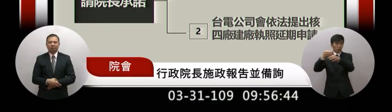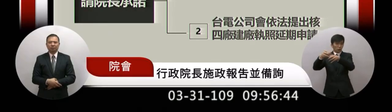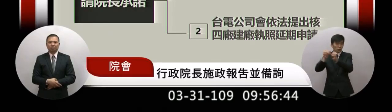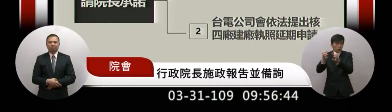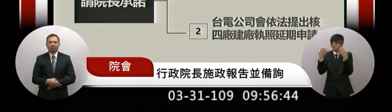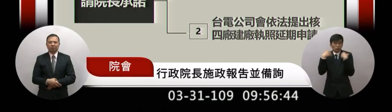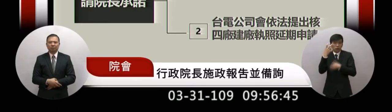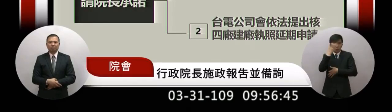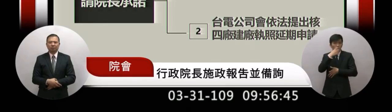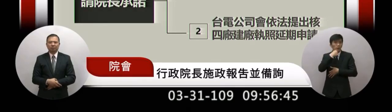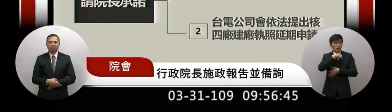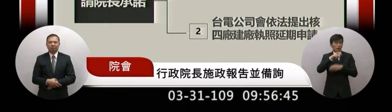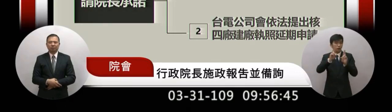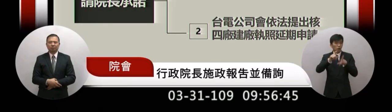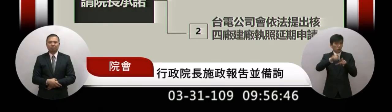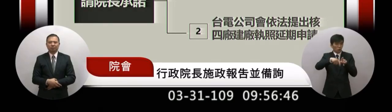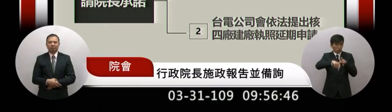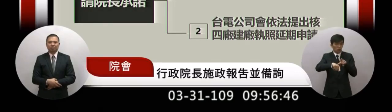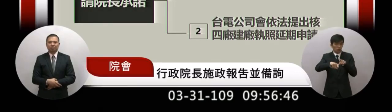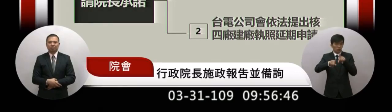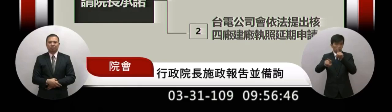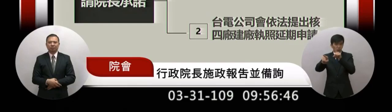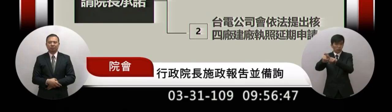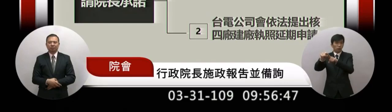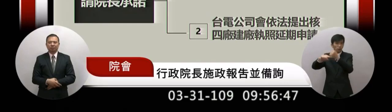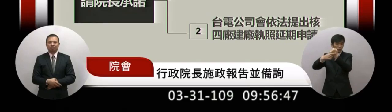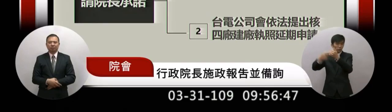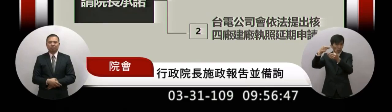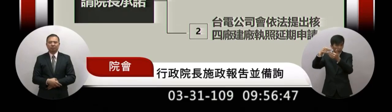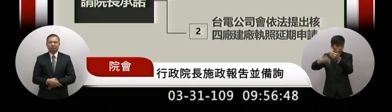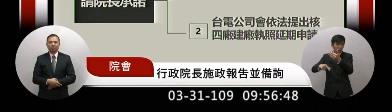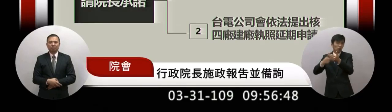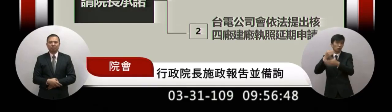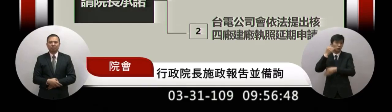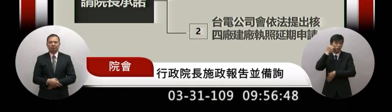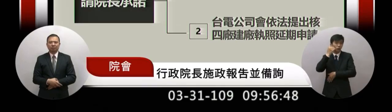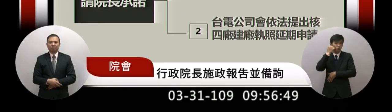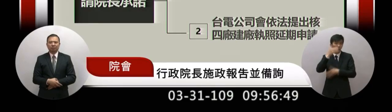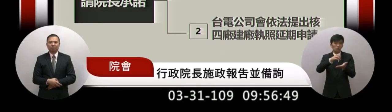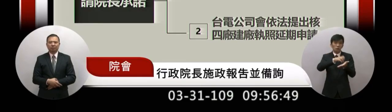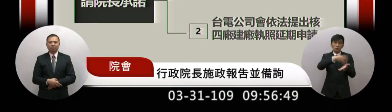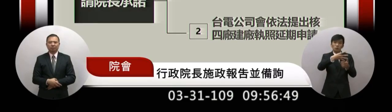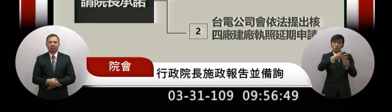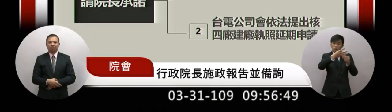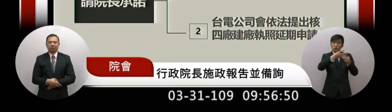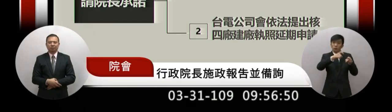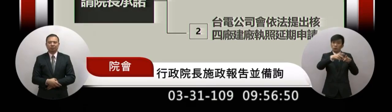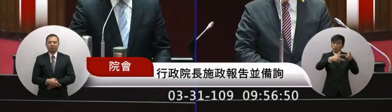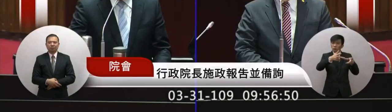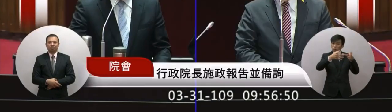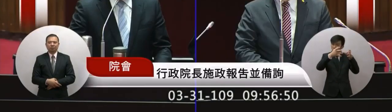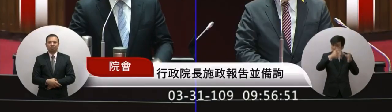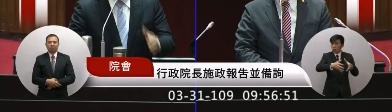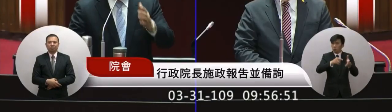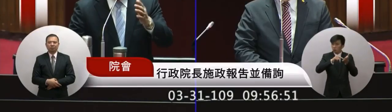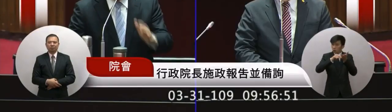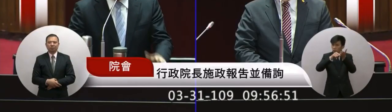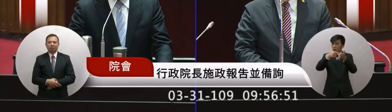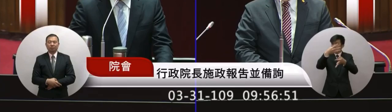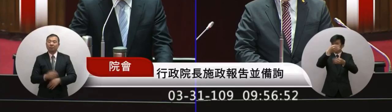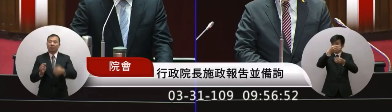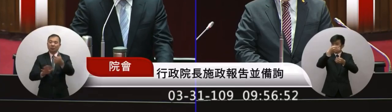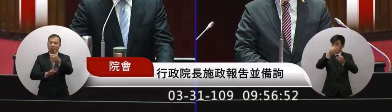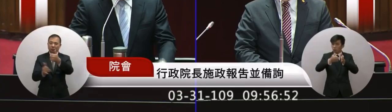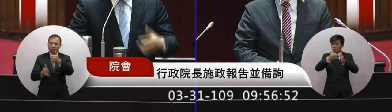它可以依法提出核四厂建厂执照的延期申请。 这个委